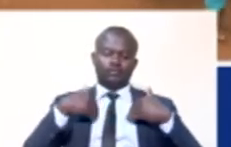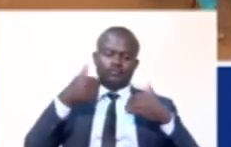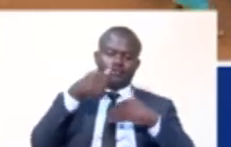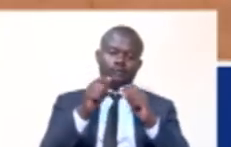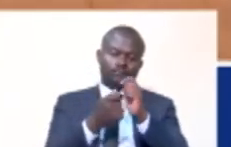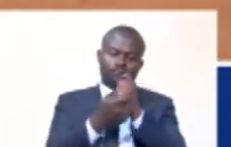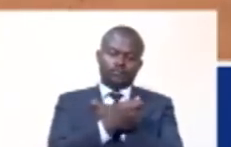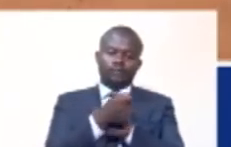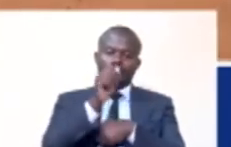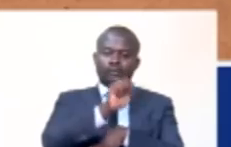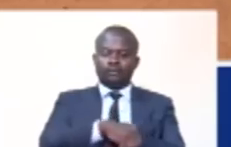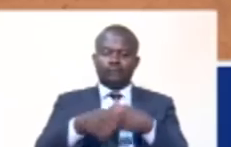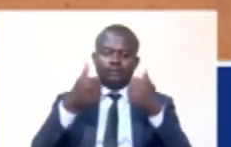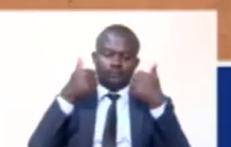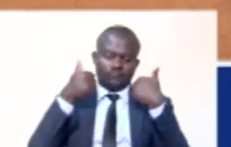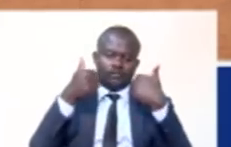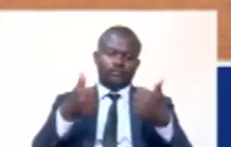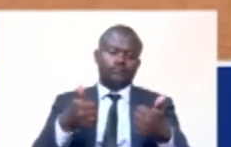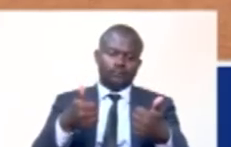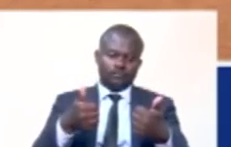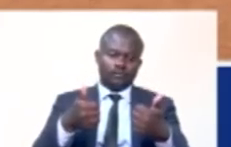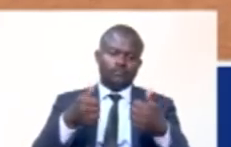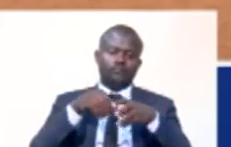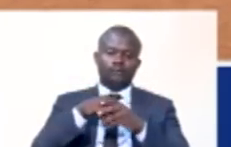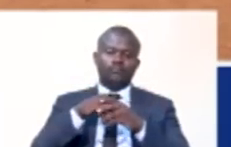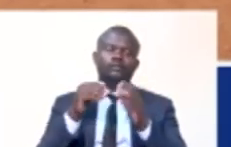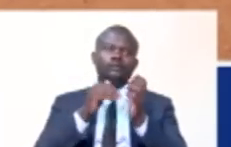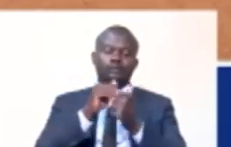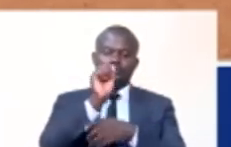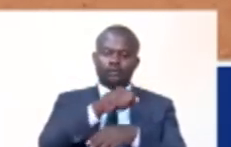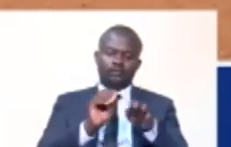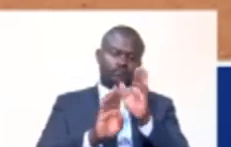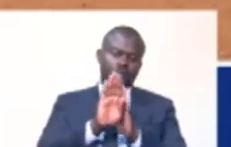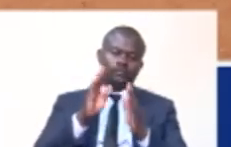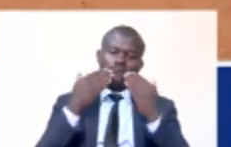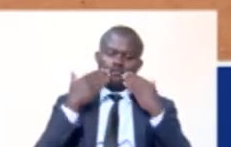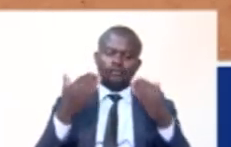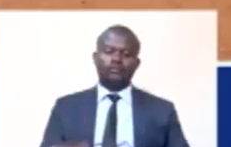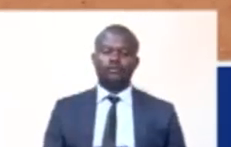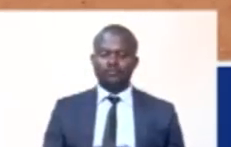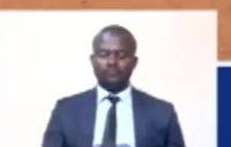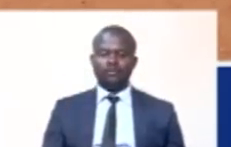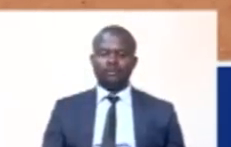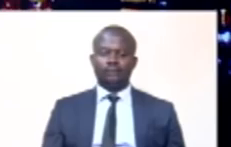bwahinduka bukarushaho kuba bwiza, bakarushaho no kwiteza imbere. Murakoze.